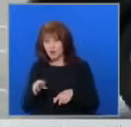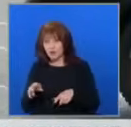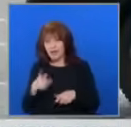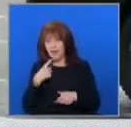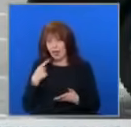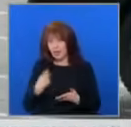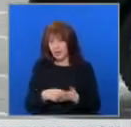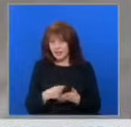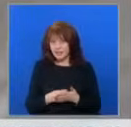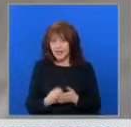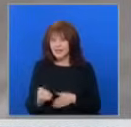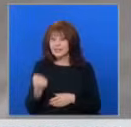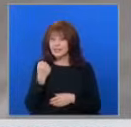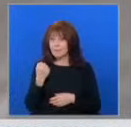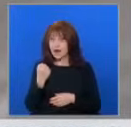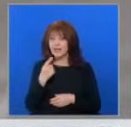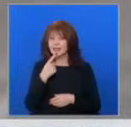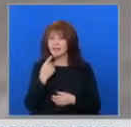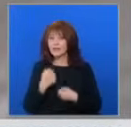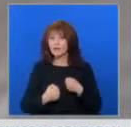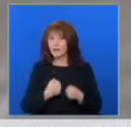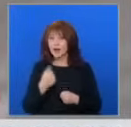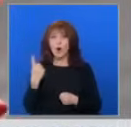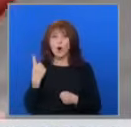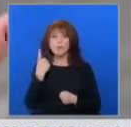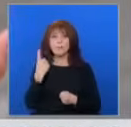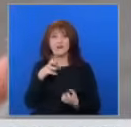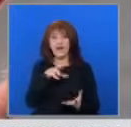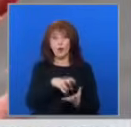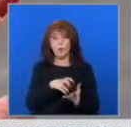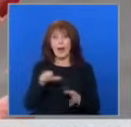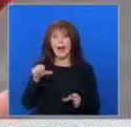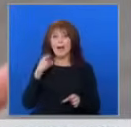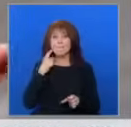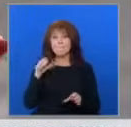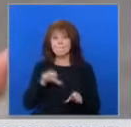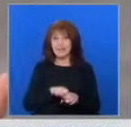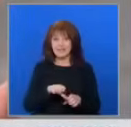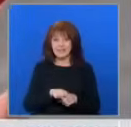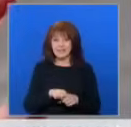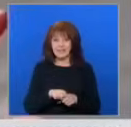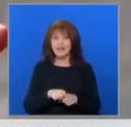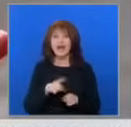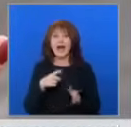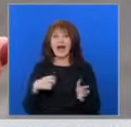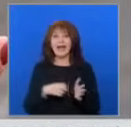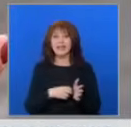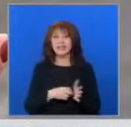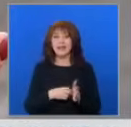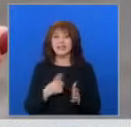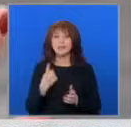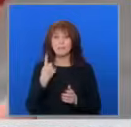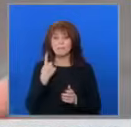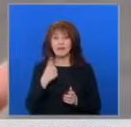превоз. Забраната важи за автомобилите от първа екогрупа. Това са бензиновите с дата на първа регистрация преди 1